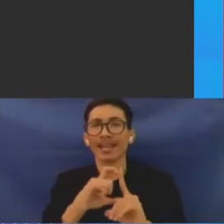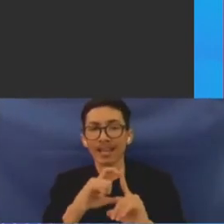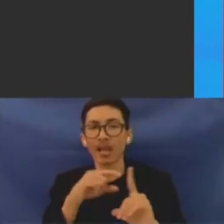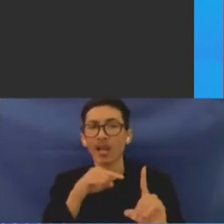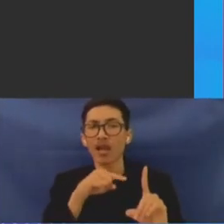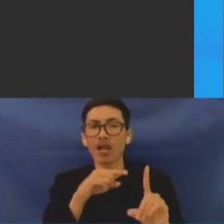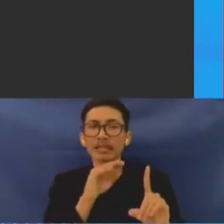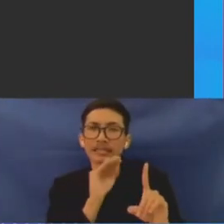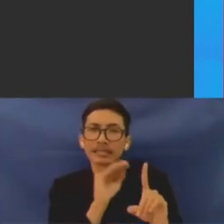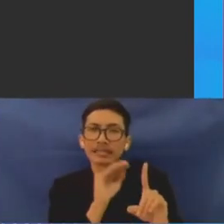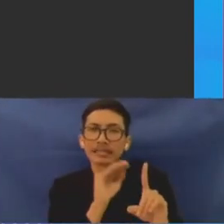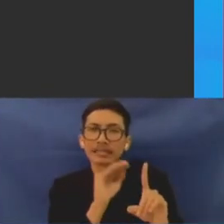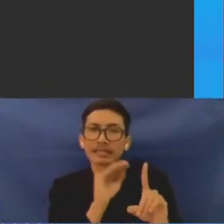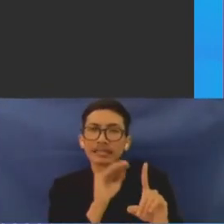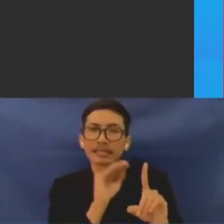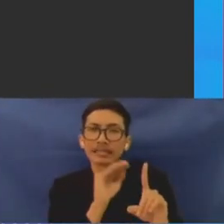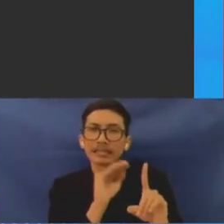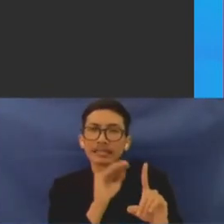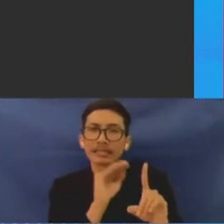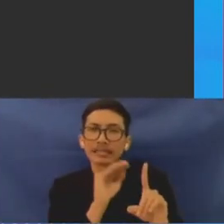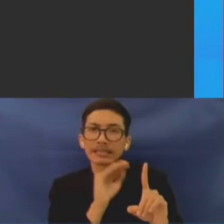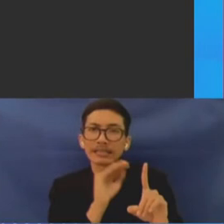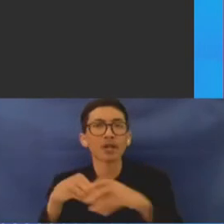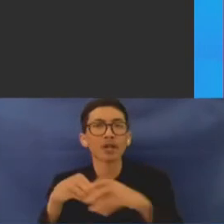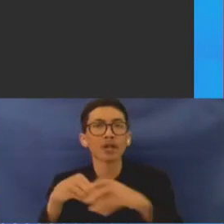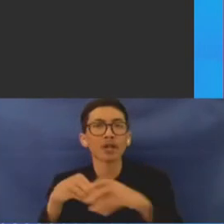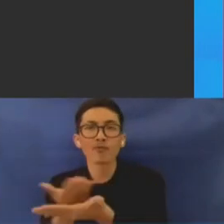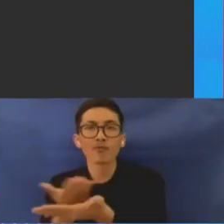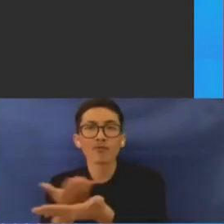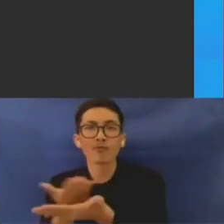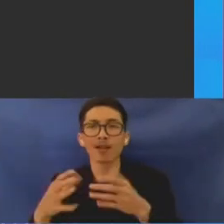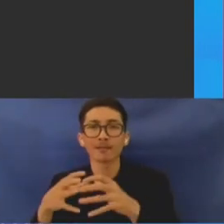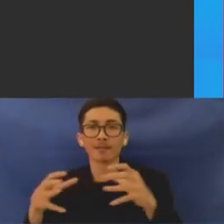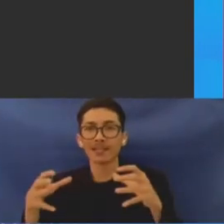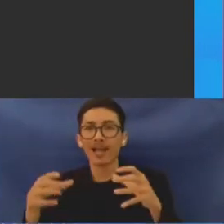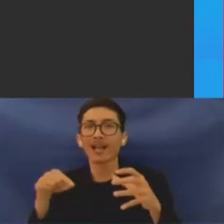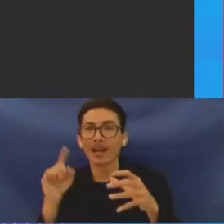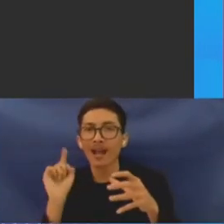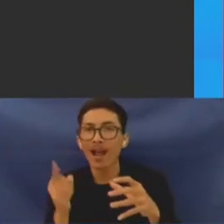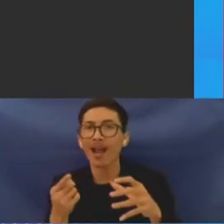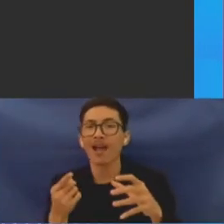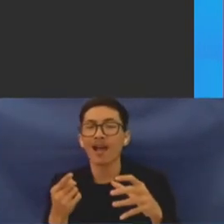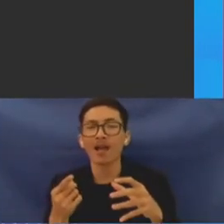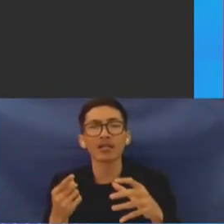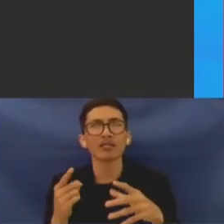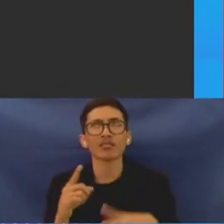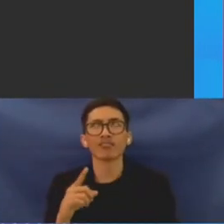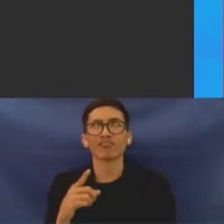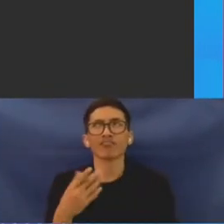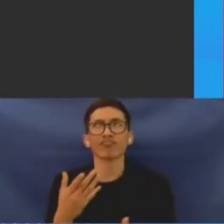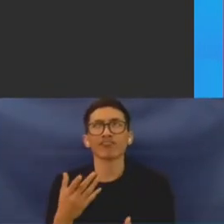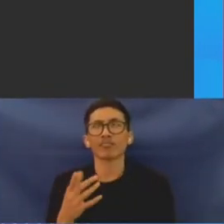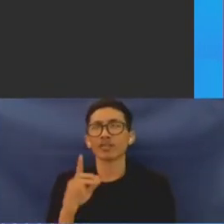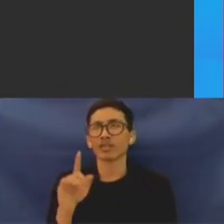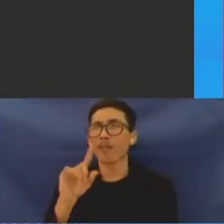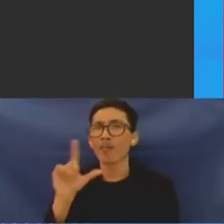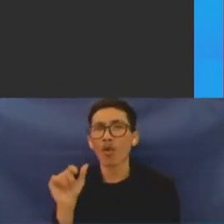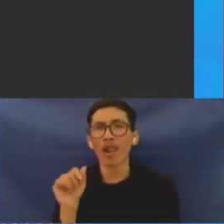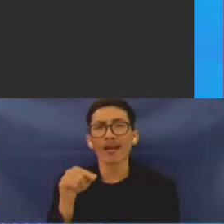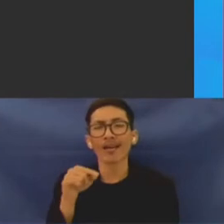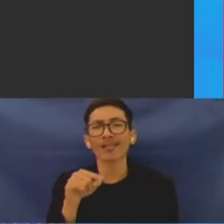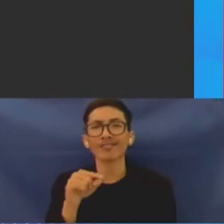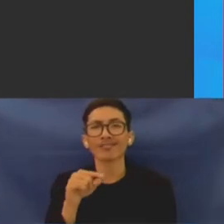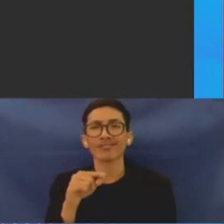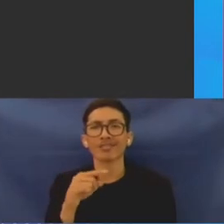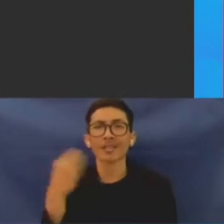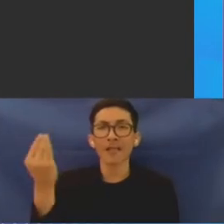gitu kan. Nah, itu adalah salah satu. Jadi Balkis kita setiap bulan itu ada kegiatan untuk jalan-jalan bareng. Nah, dari situ memang rasa